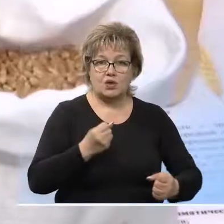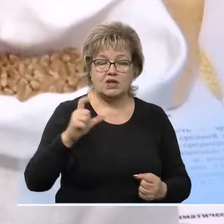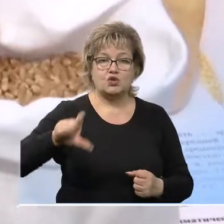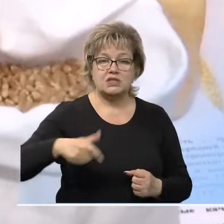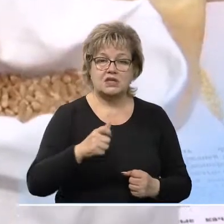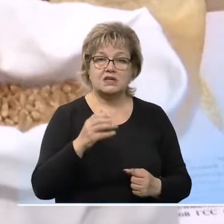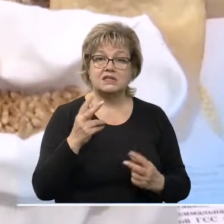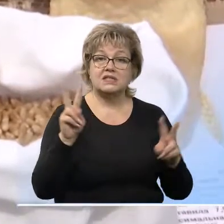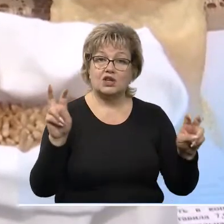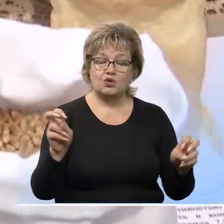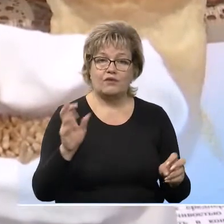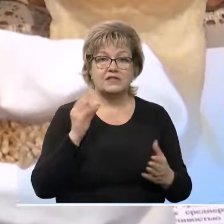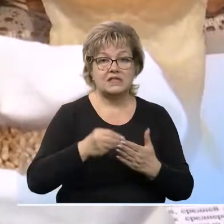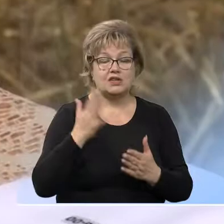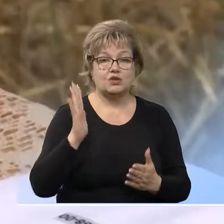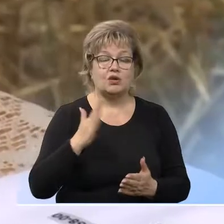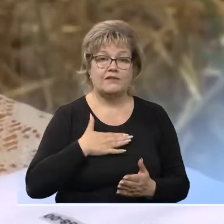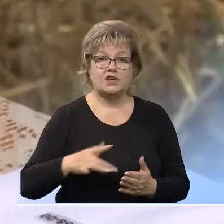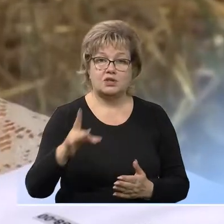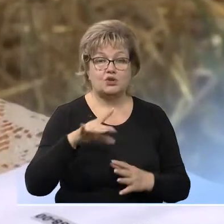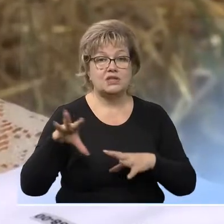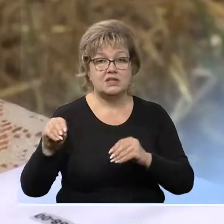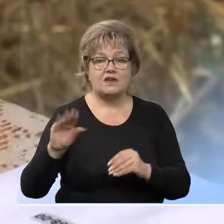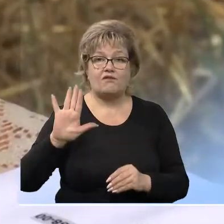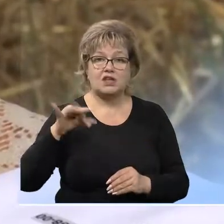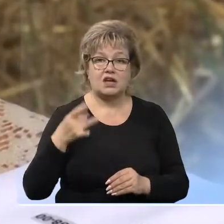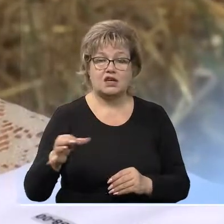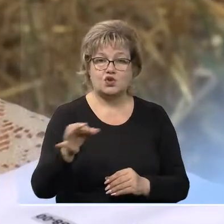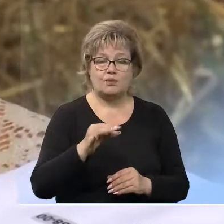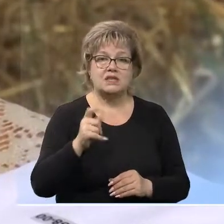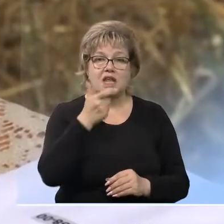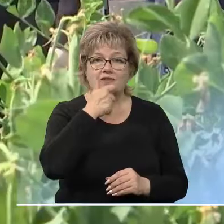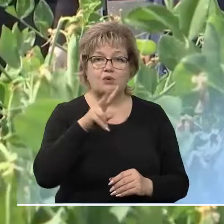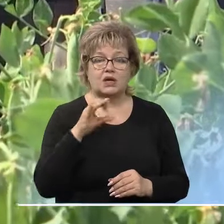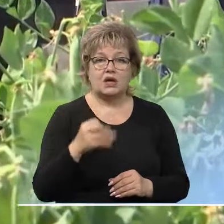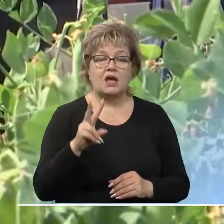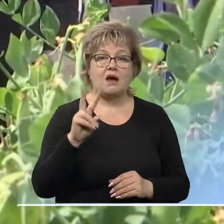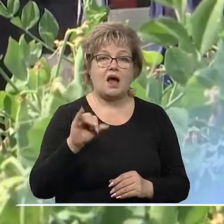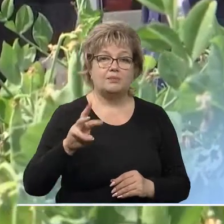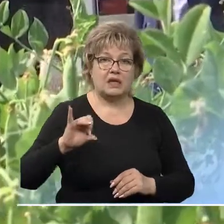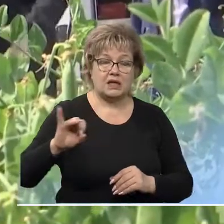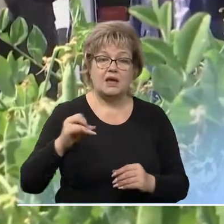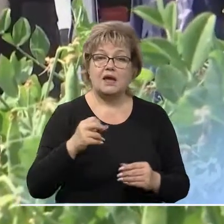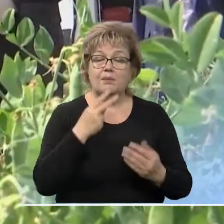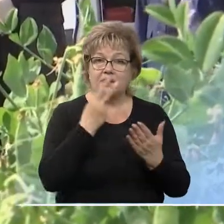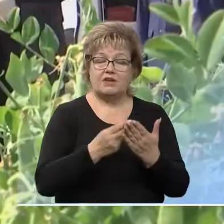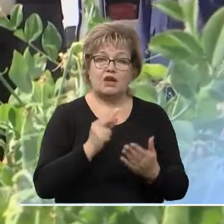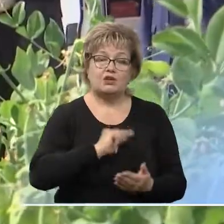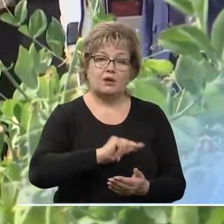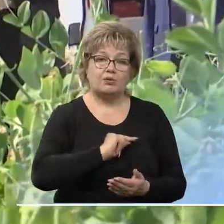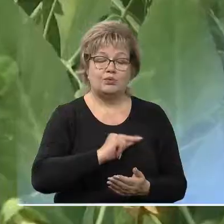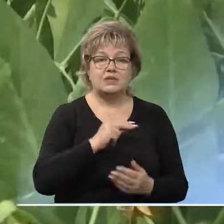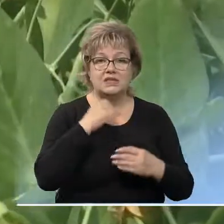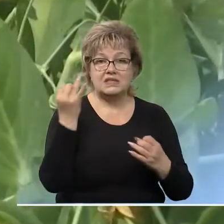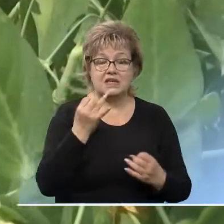сортов ценится не только в нашем регионе, но и соседями. Волгоградской областью, Ставропольским краем, Калмыкией. Проявляет интерес к